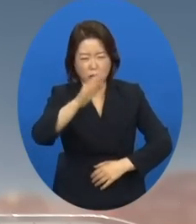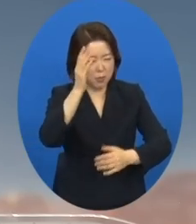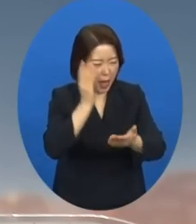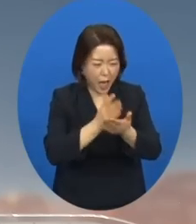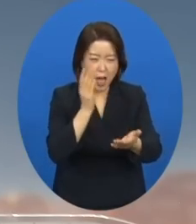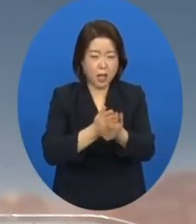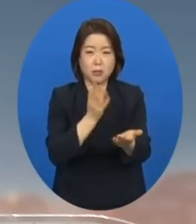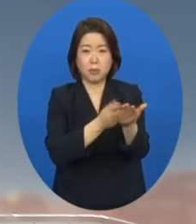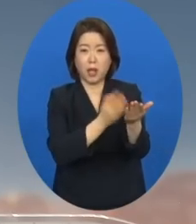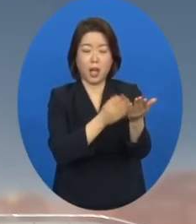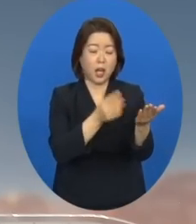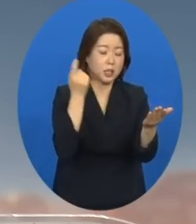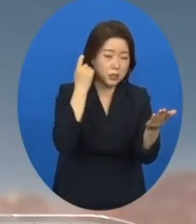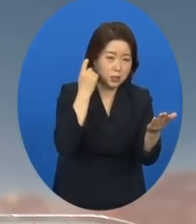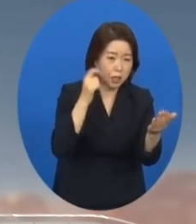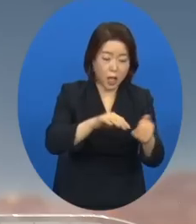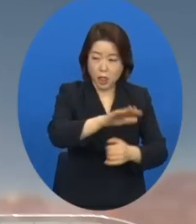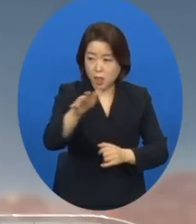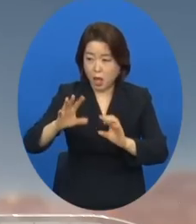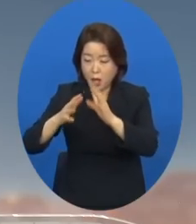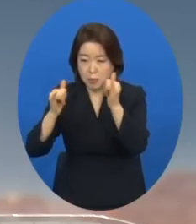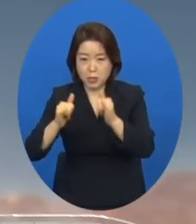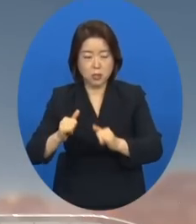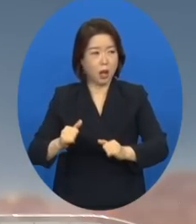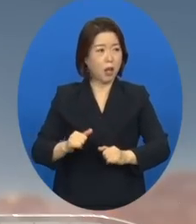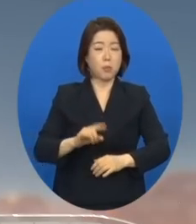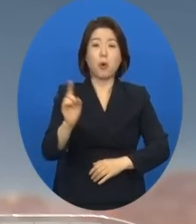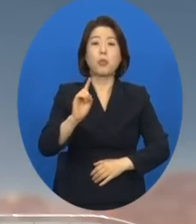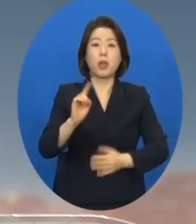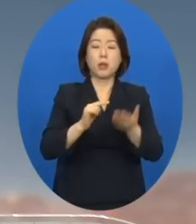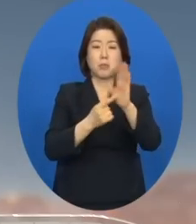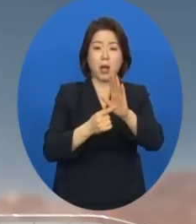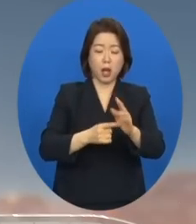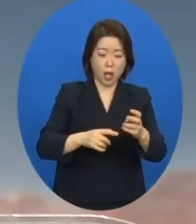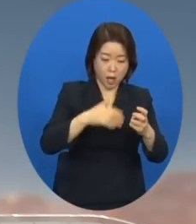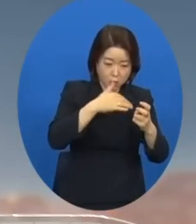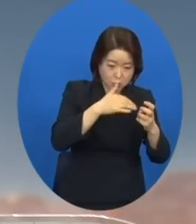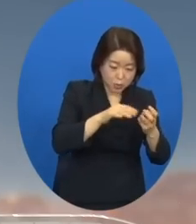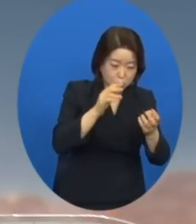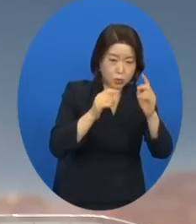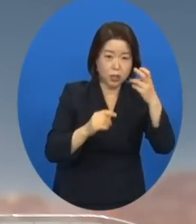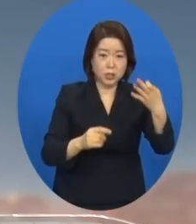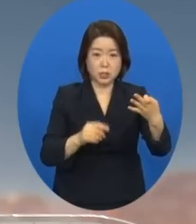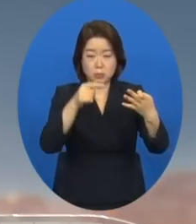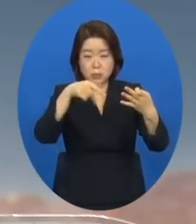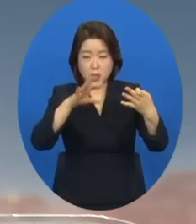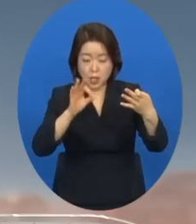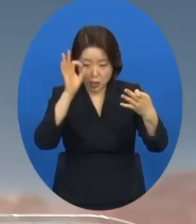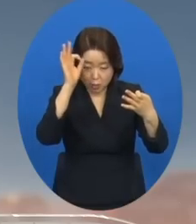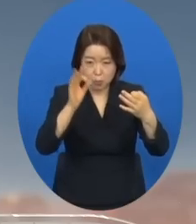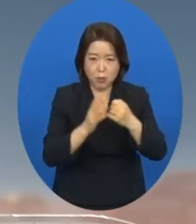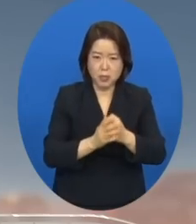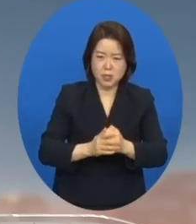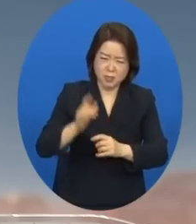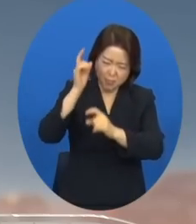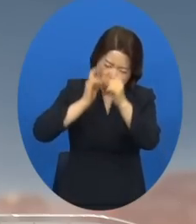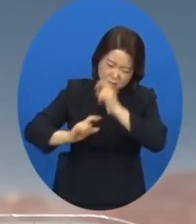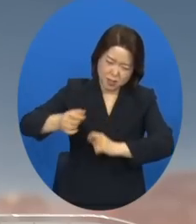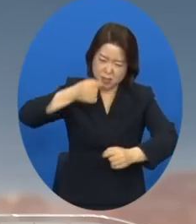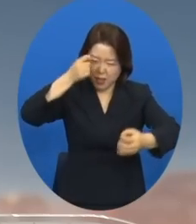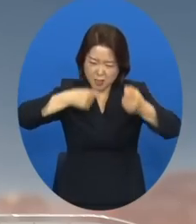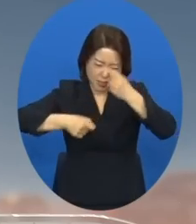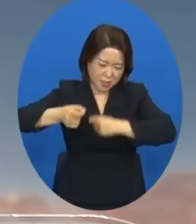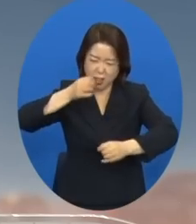이런 뉴스를 들으니까 글 들었던 백성들이 어떻게 반응했어요 민수기 14장에 보면요 밤새도록 울며 통곡을 했다니까요